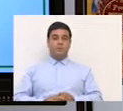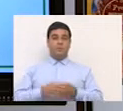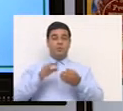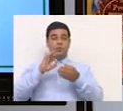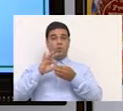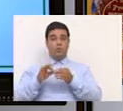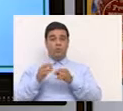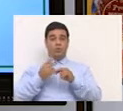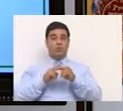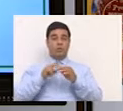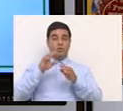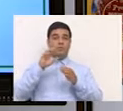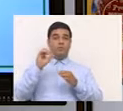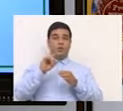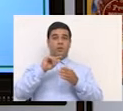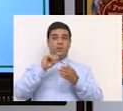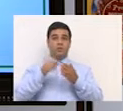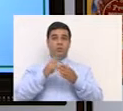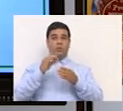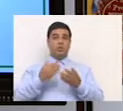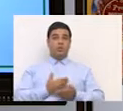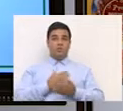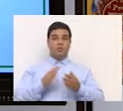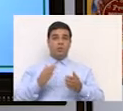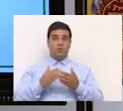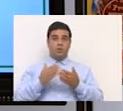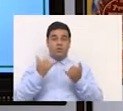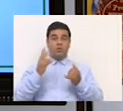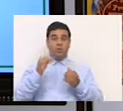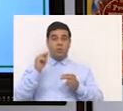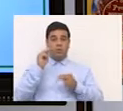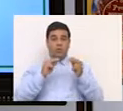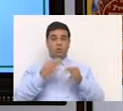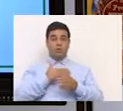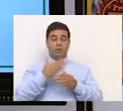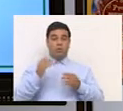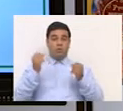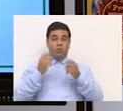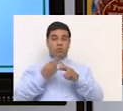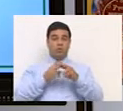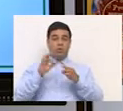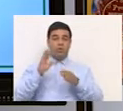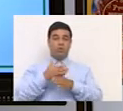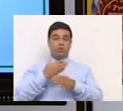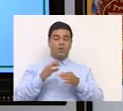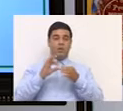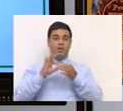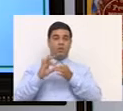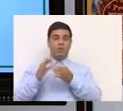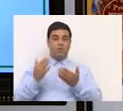Сложное предложение без запятой не живет. Сегодня на уроке мы узнали о разделительных